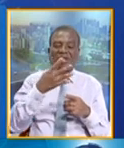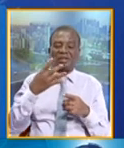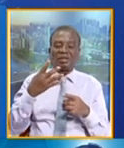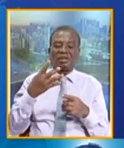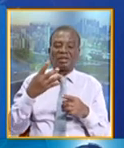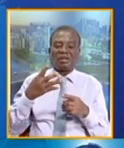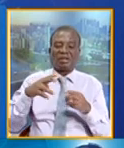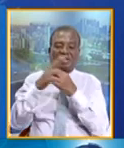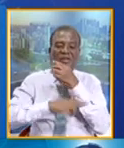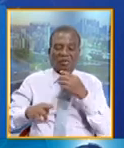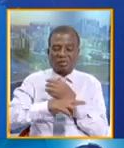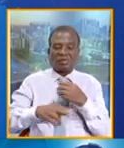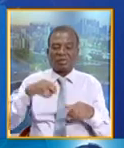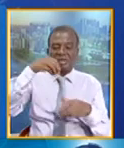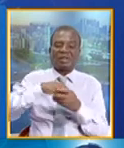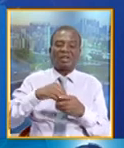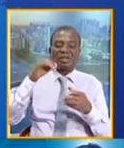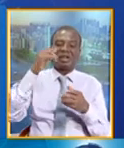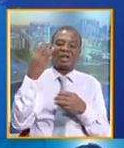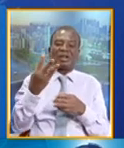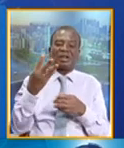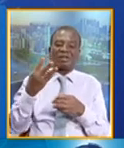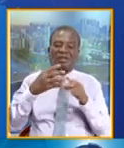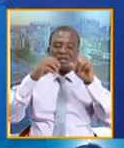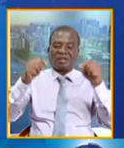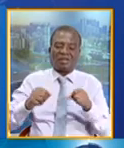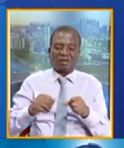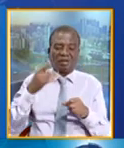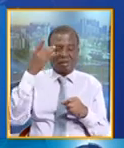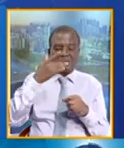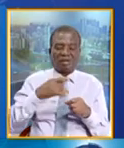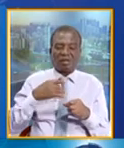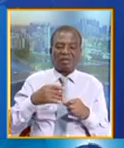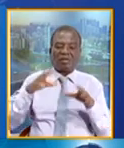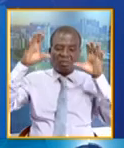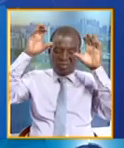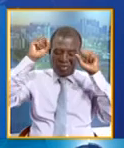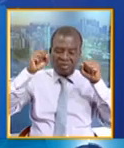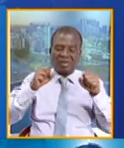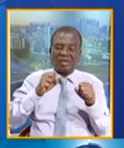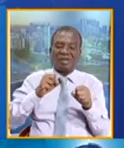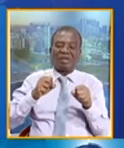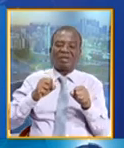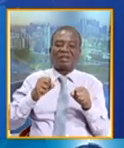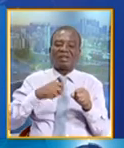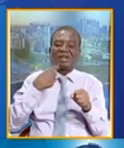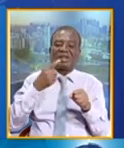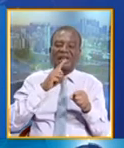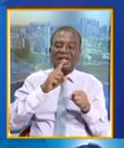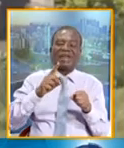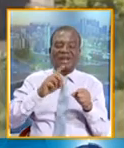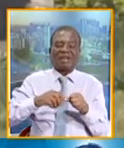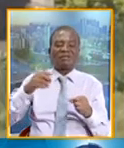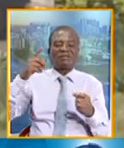sur 38 au total. Et dans ces 4 circonscriptions, le président sortant Alpha Condé serait en tête. Hier jeudi 22 octobre,